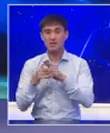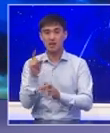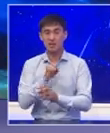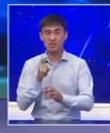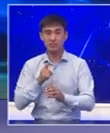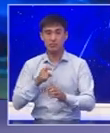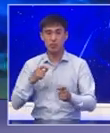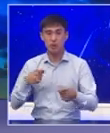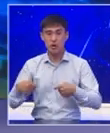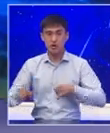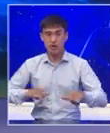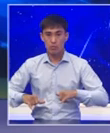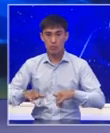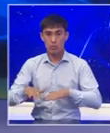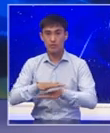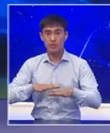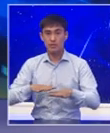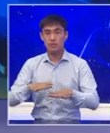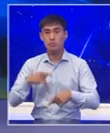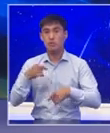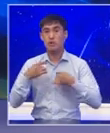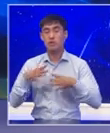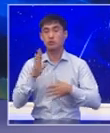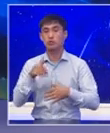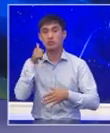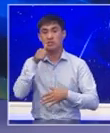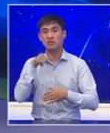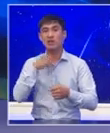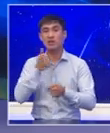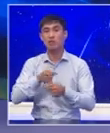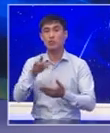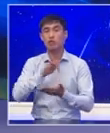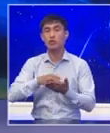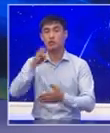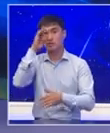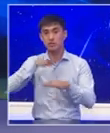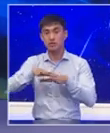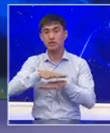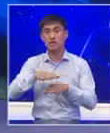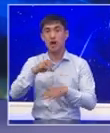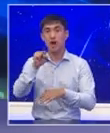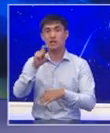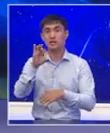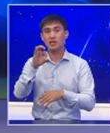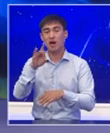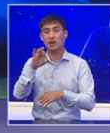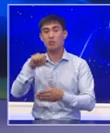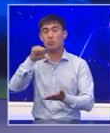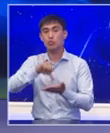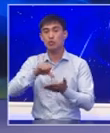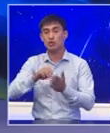ярмарку традиционно мероприятие состоится уже завтра в главном городе страны на стадионе астана арена в ней примут участие